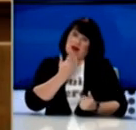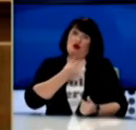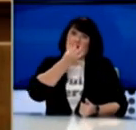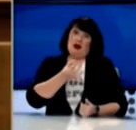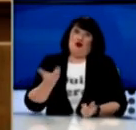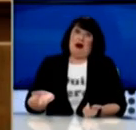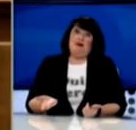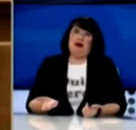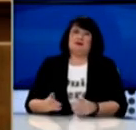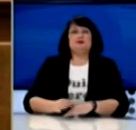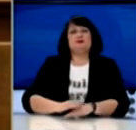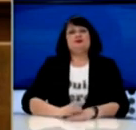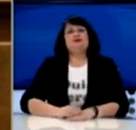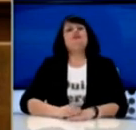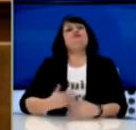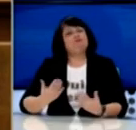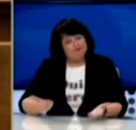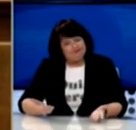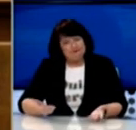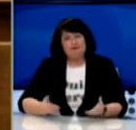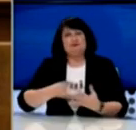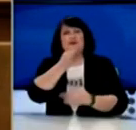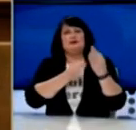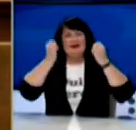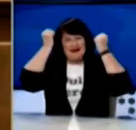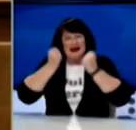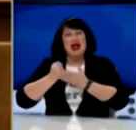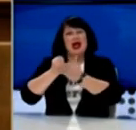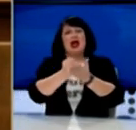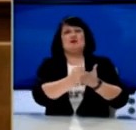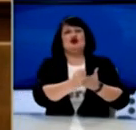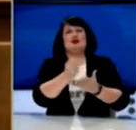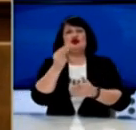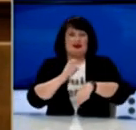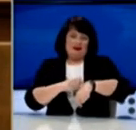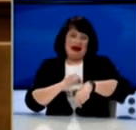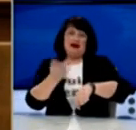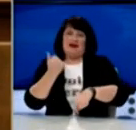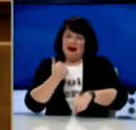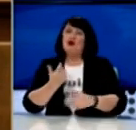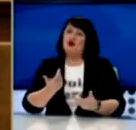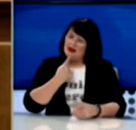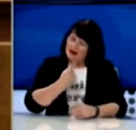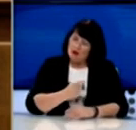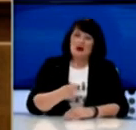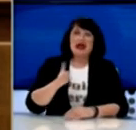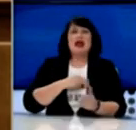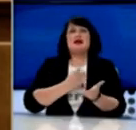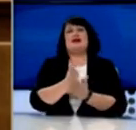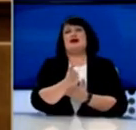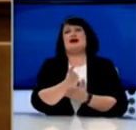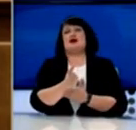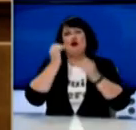λοιπόν, κύριε Τσιάρα μου, πάμε. Είπε για τις αποζημιώσεις ο Πρωθυπουργός και επειδή πιέζει ο χρόνος. Έχει δίκιο